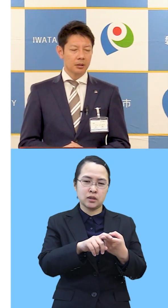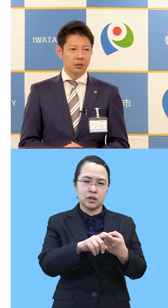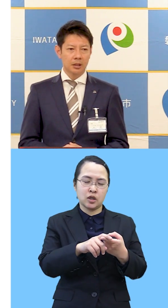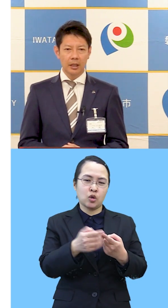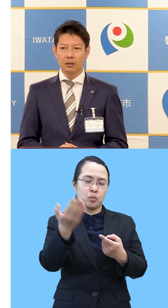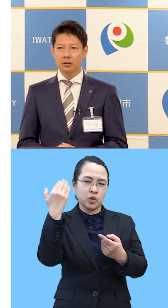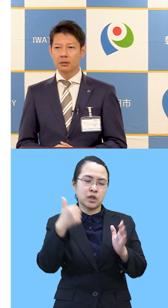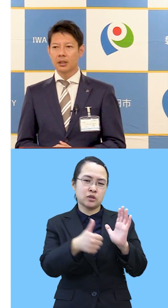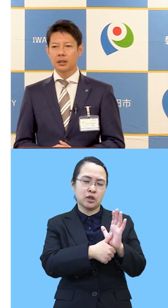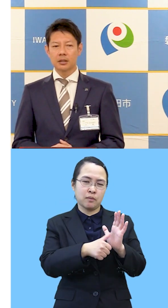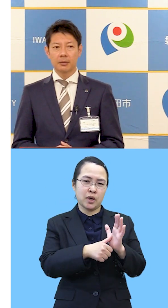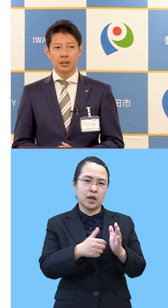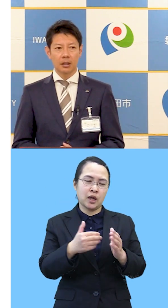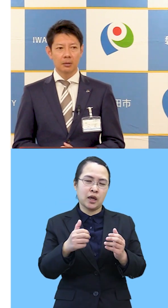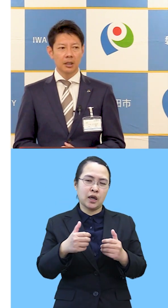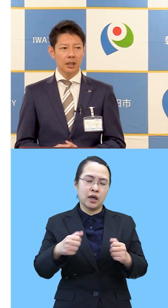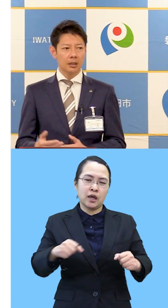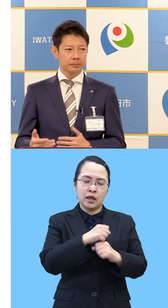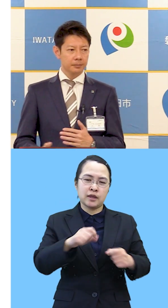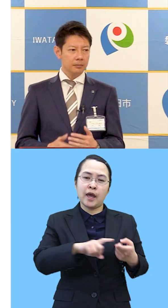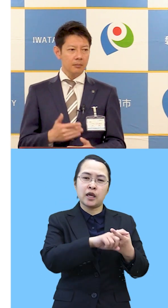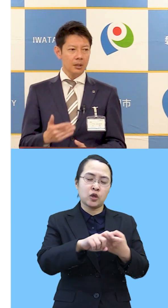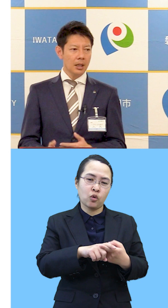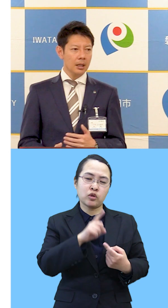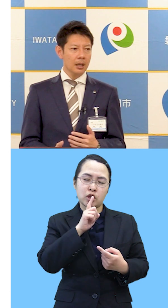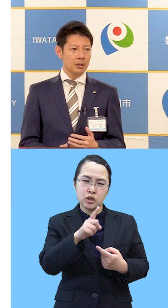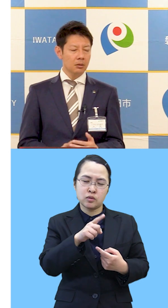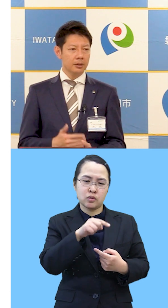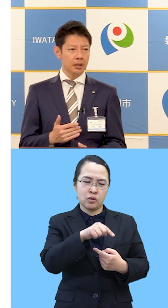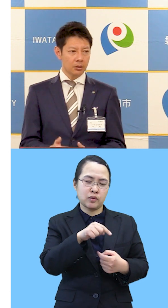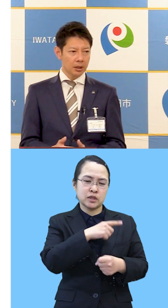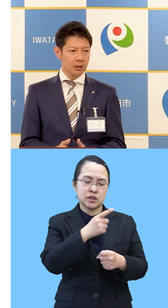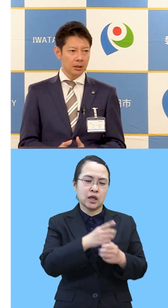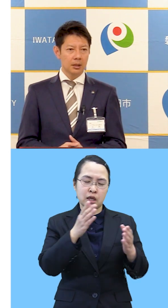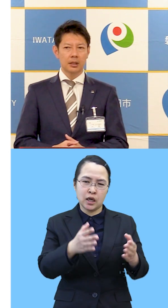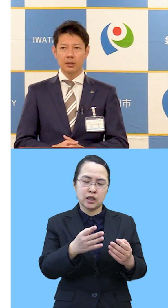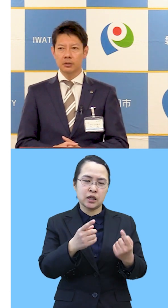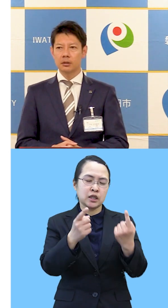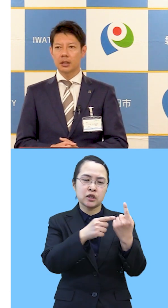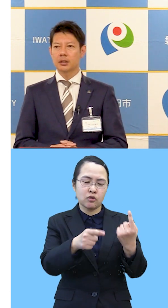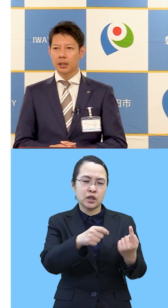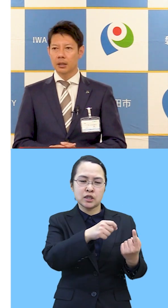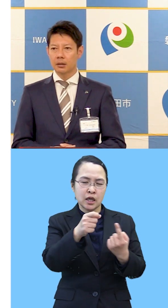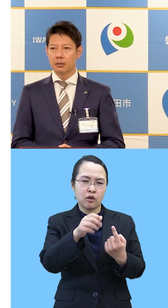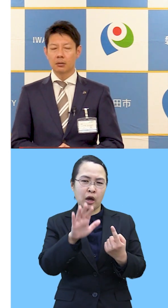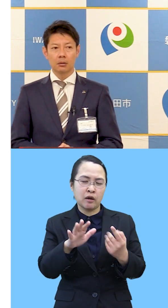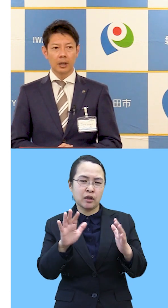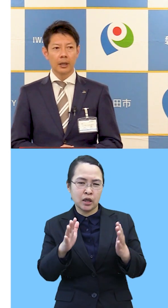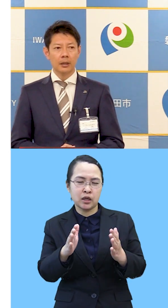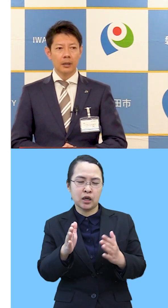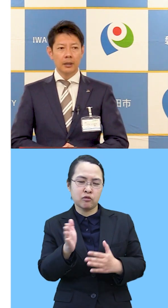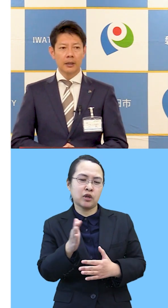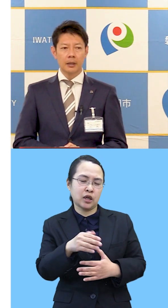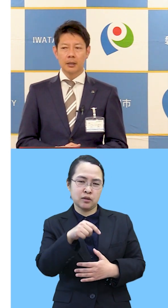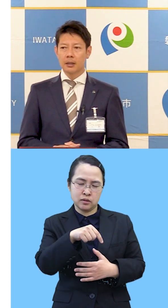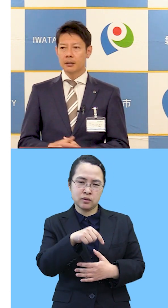ますが、当時大協という言い方をしてましたけれども、やはり年間に多くて1人採用するかしないかっていうところ